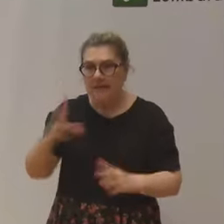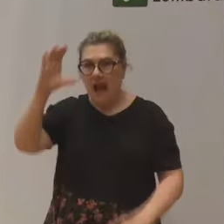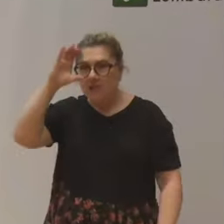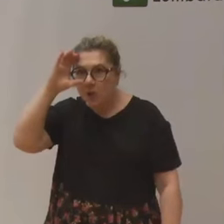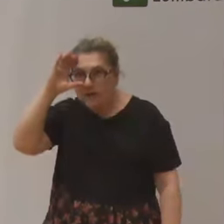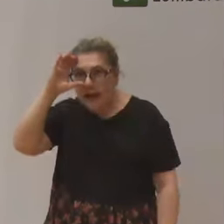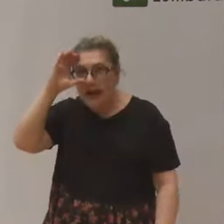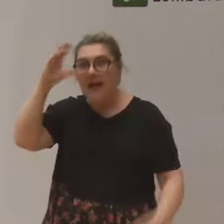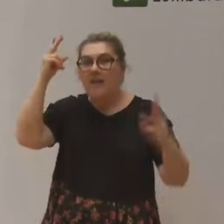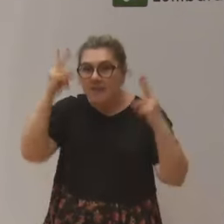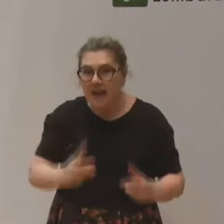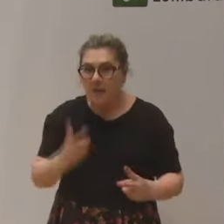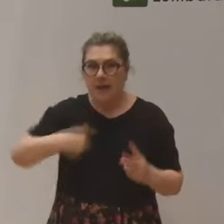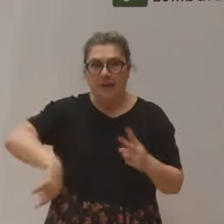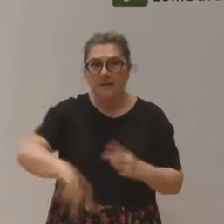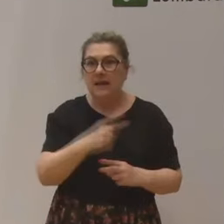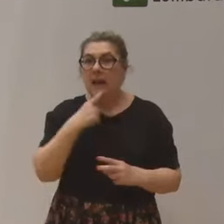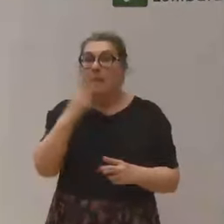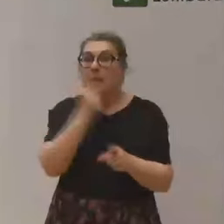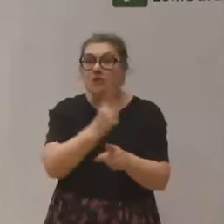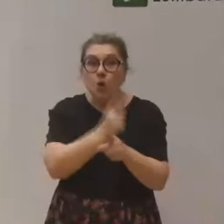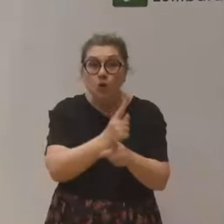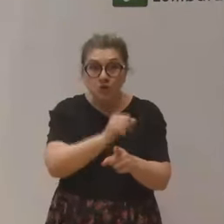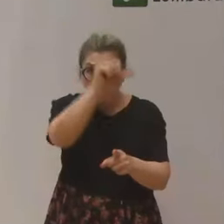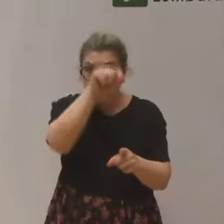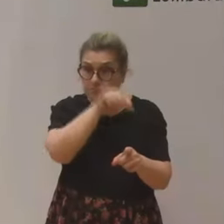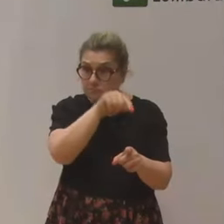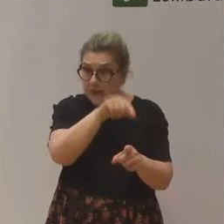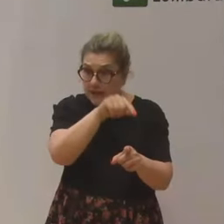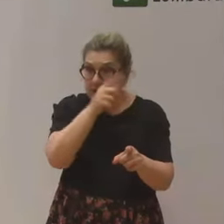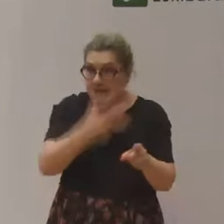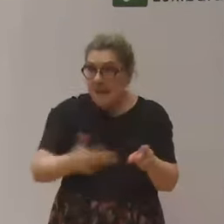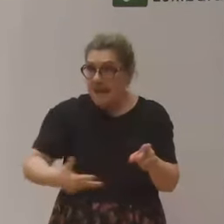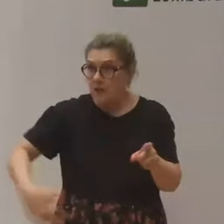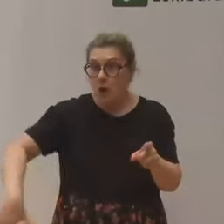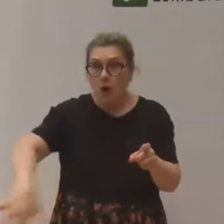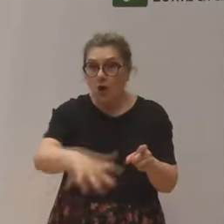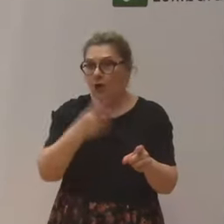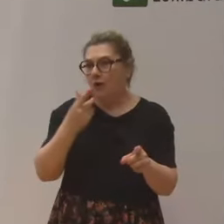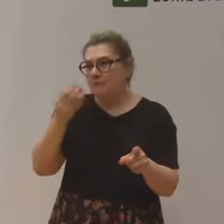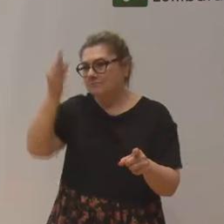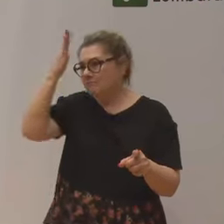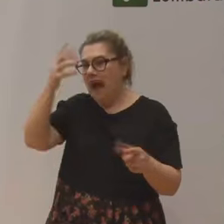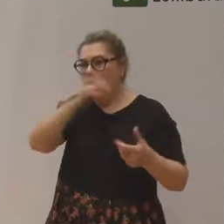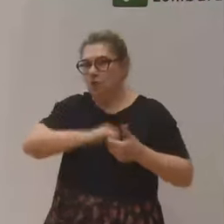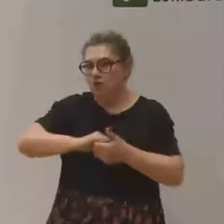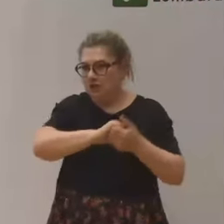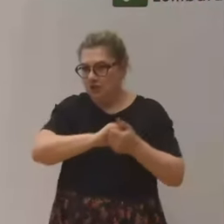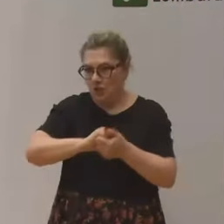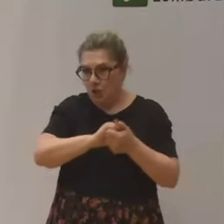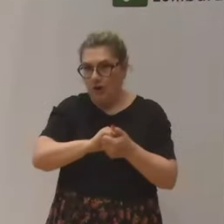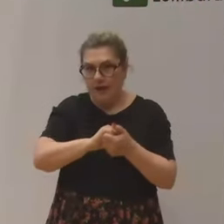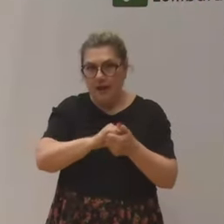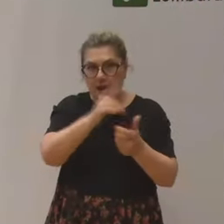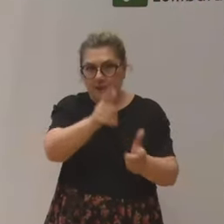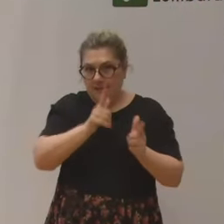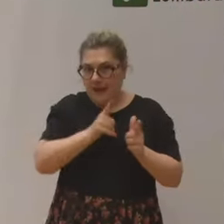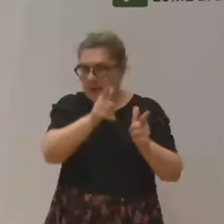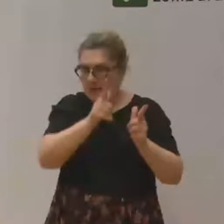ascoltare davvero quelli che sono non solo i bisogni che il territorio, in questo caso le associazioni organizzate